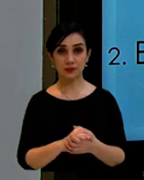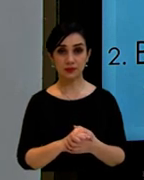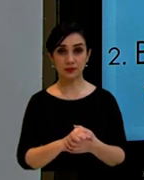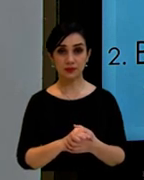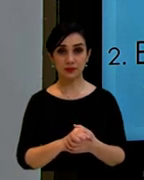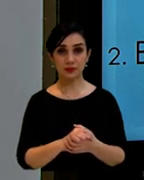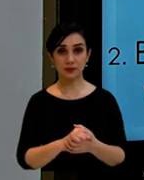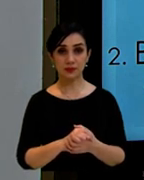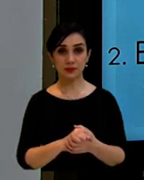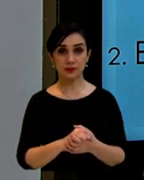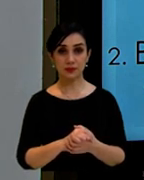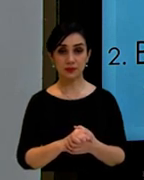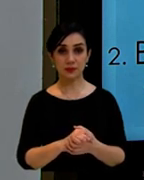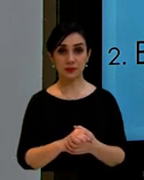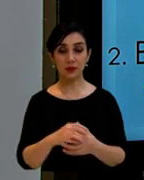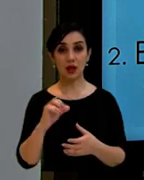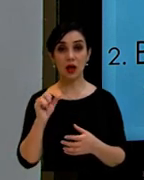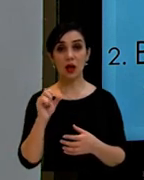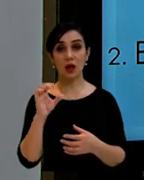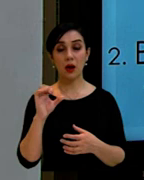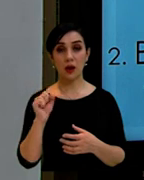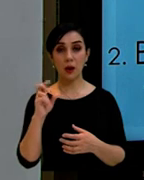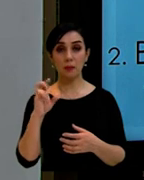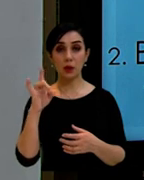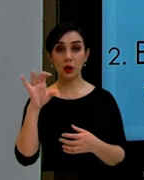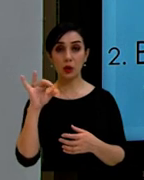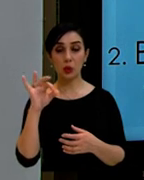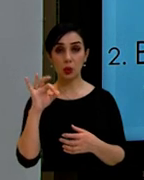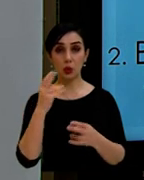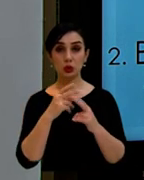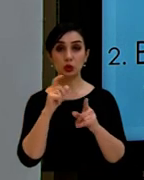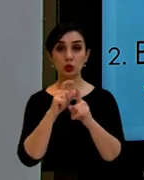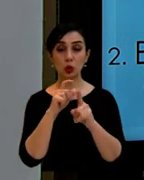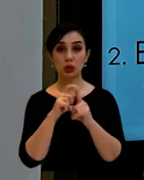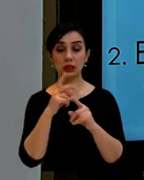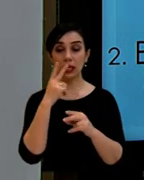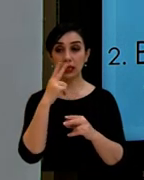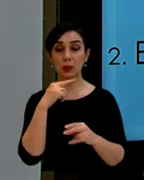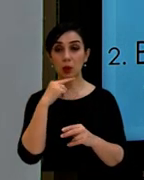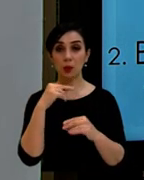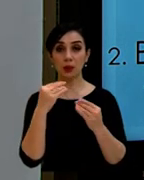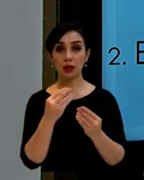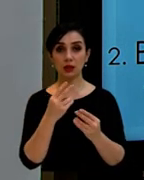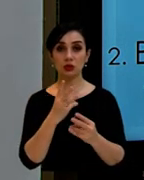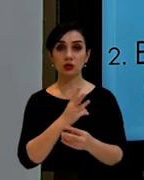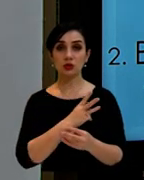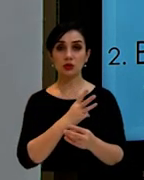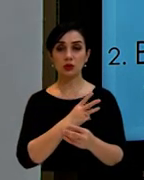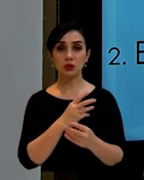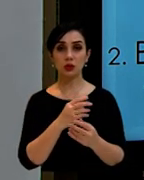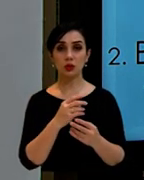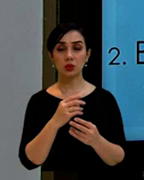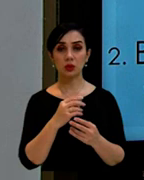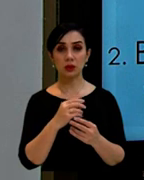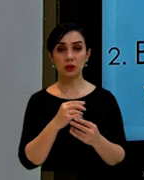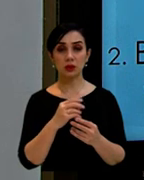topmadim. Abro so'ziga e'tibor bering. Demak, shoir birinchi misrada ishq aro 100 000 malomat,